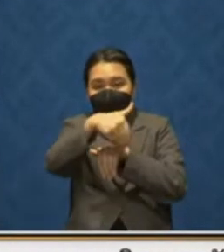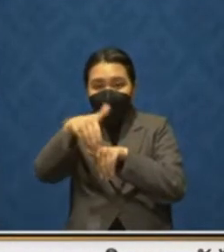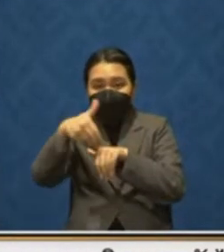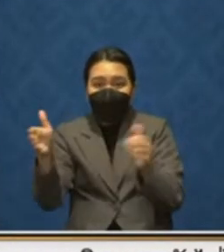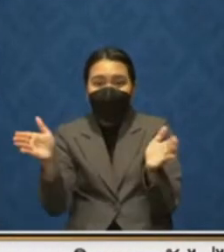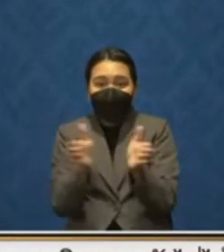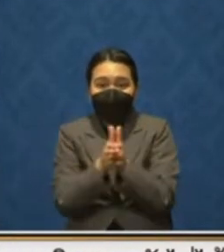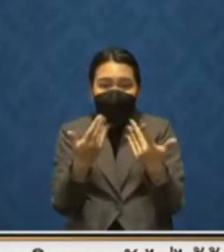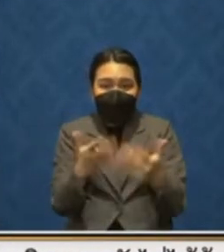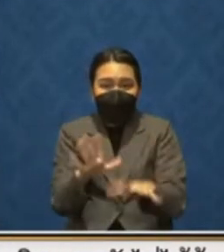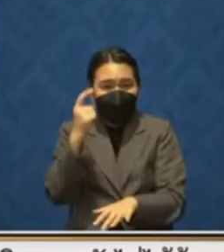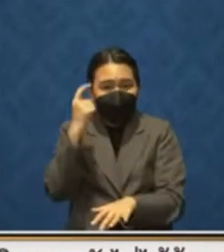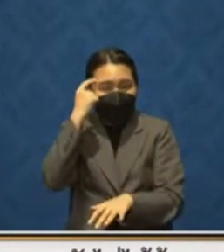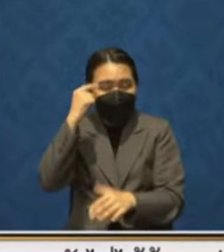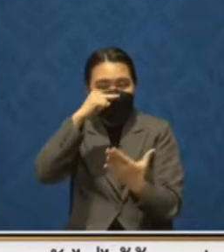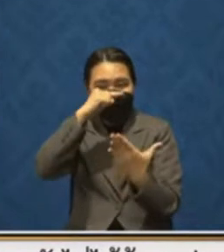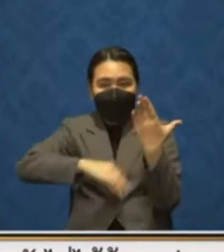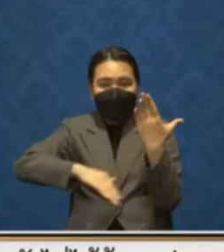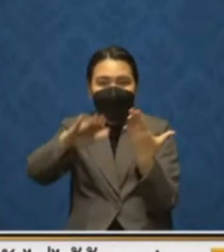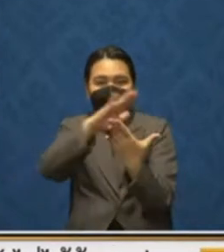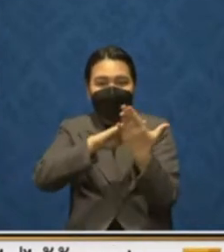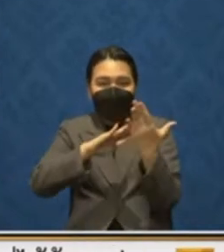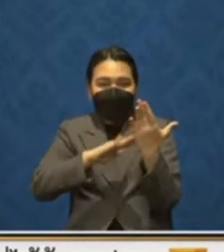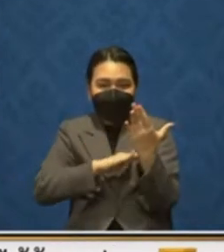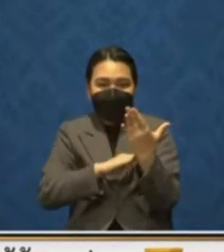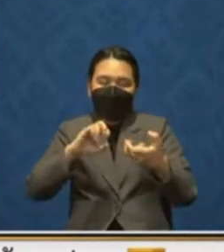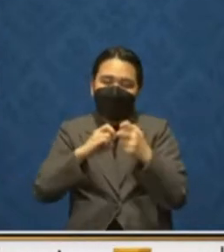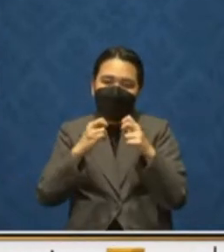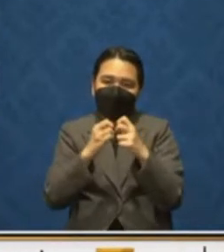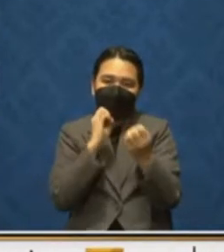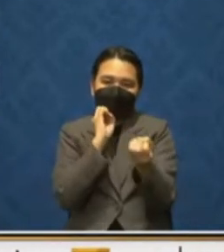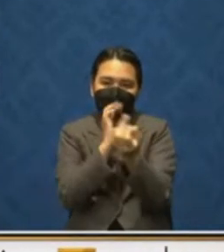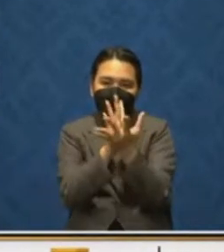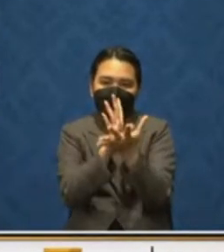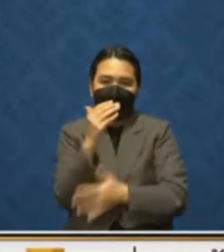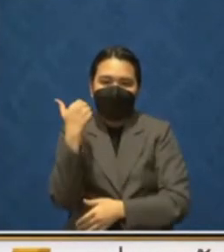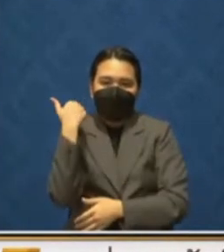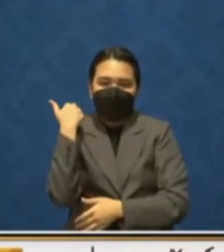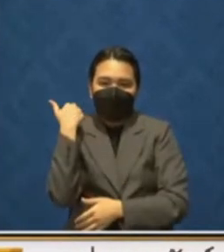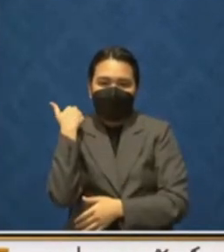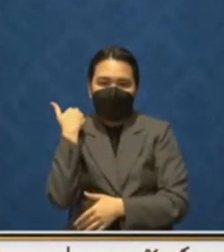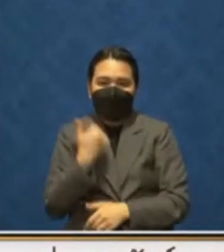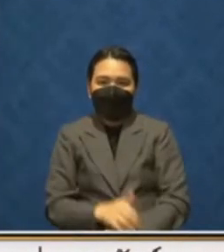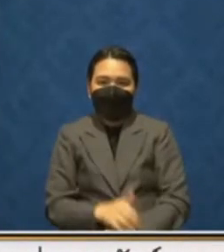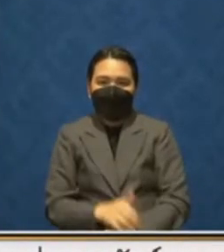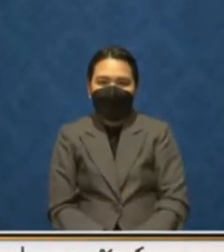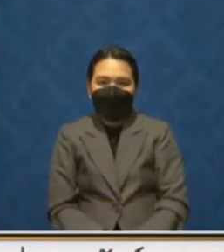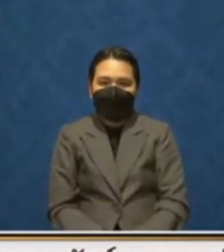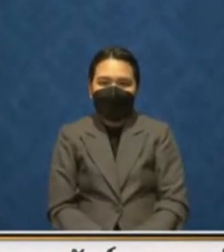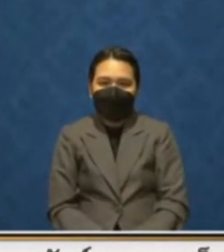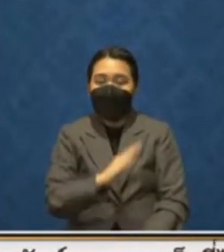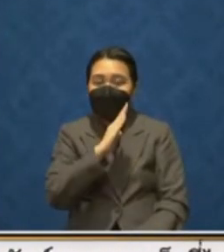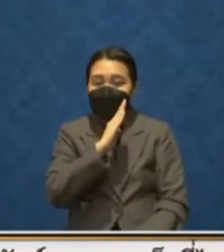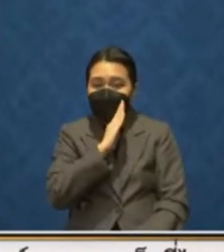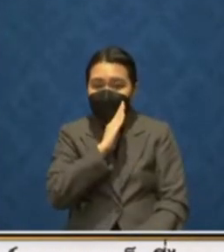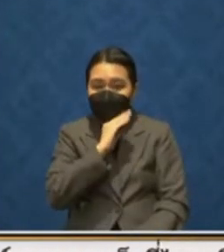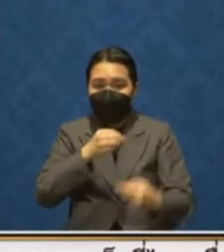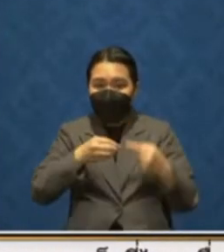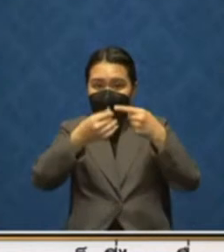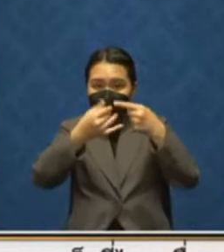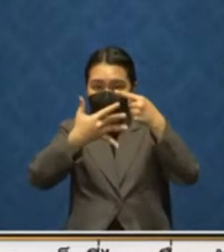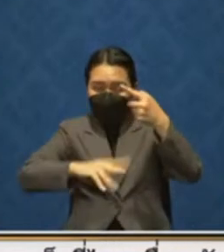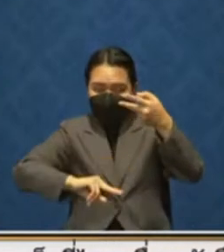ประเทศไทยนะคงจะเป็นปัญหามากนะฮะอาจจัดอันดับแล้วนี่กูเดินของไทยสูง